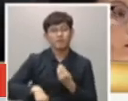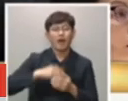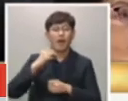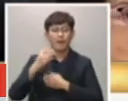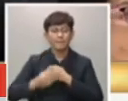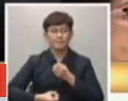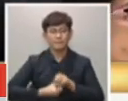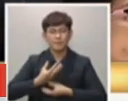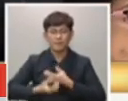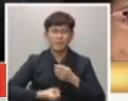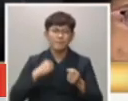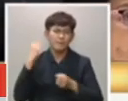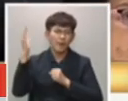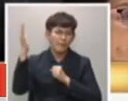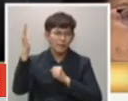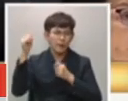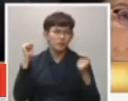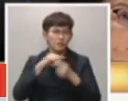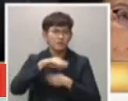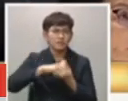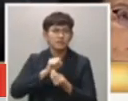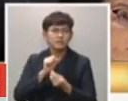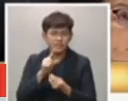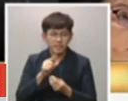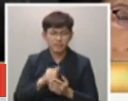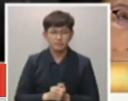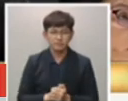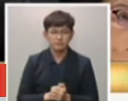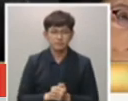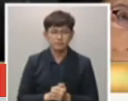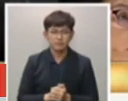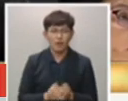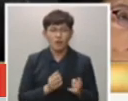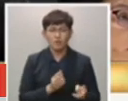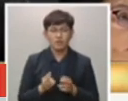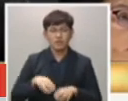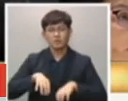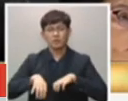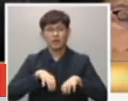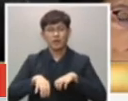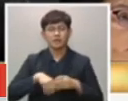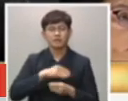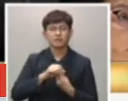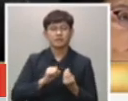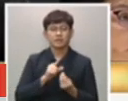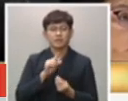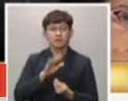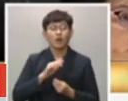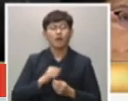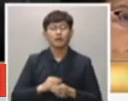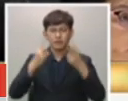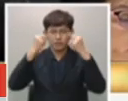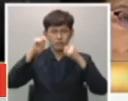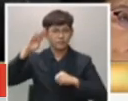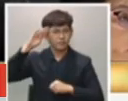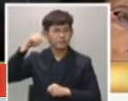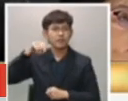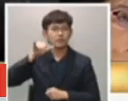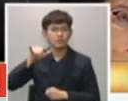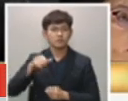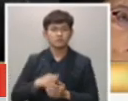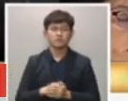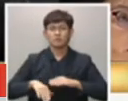ชี้ให้กับทุกท่านได้เห็นว่าการบริหารเศรษฐกิจภายใต้การนำของพลเอกประยุทธ์จันทร์โอชานั้นคือหลักฐ